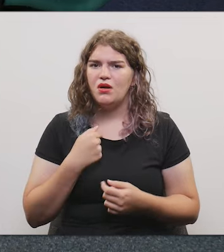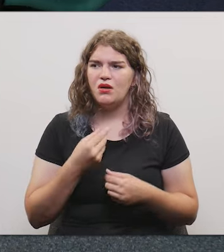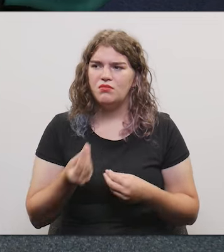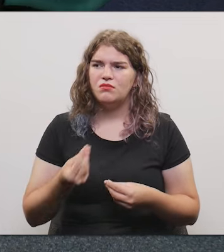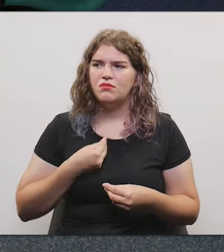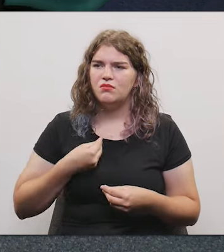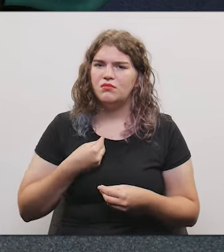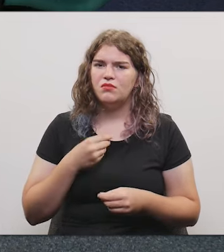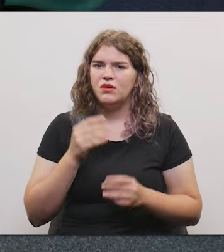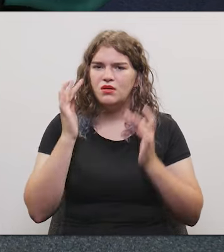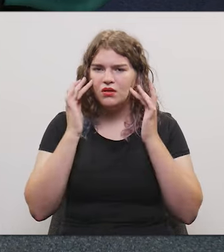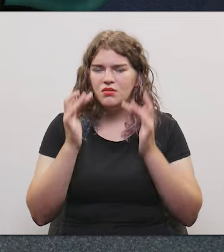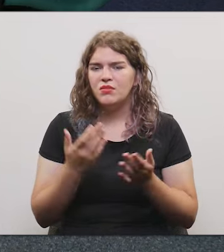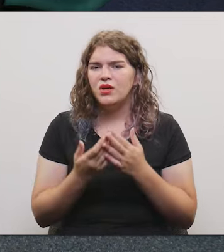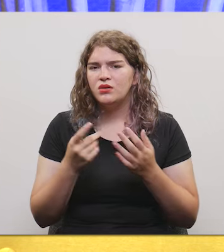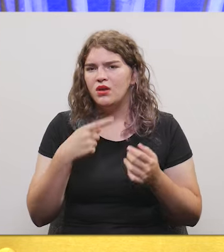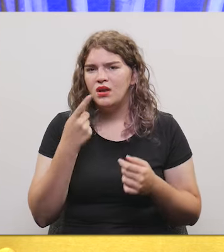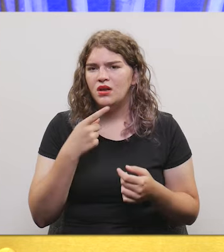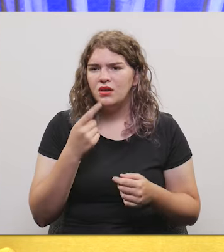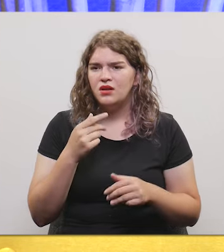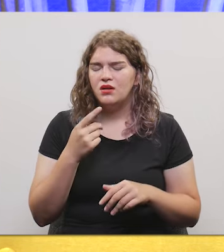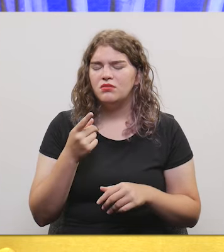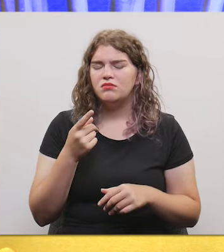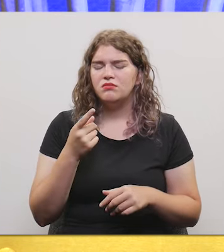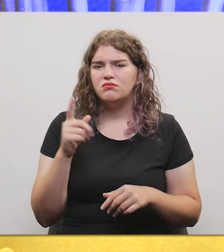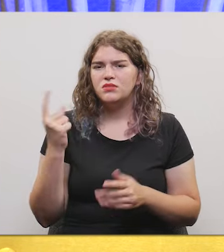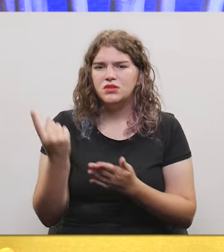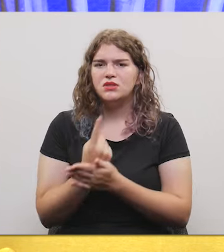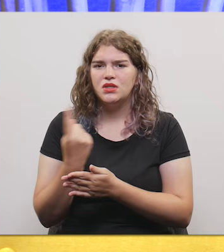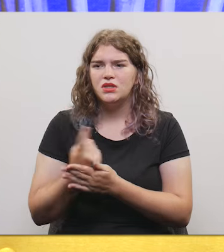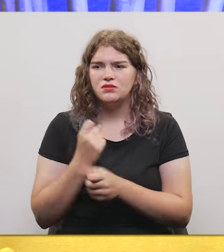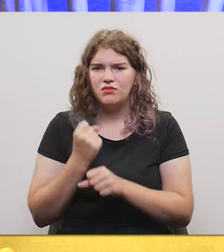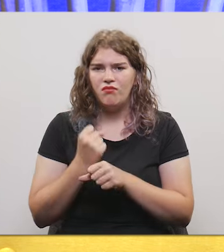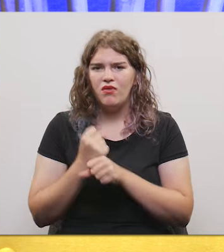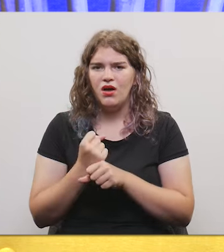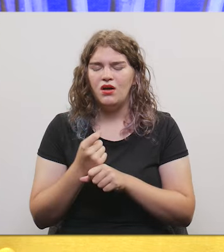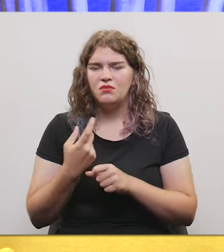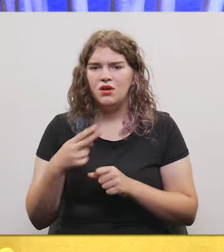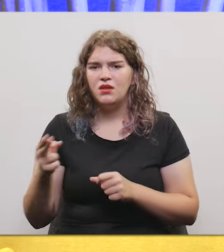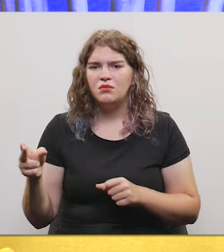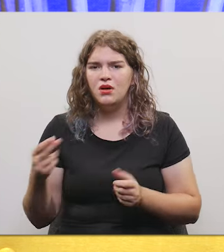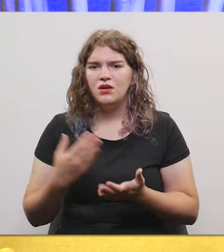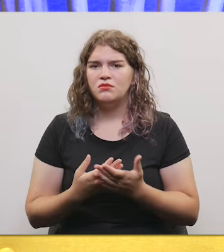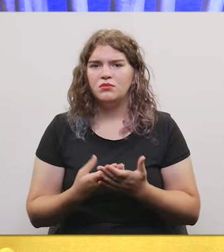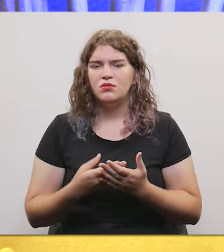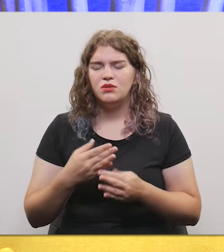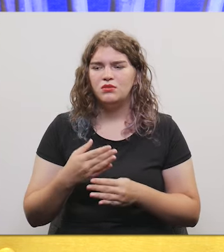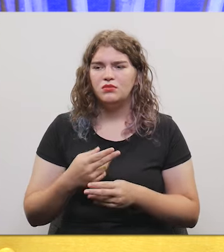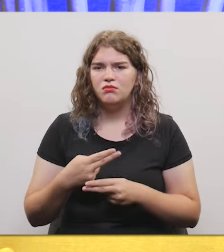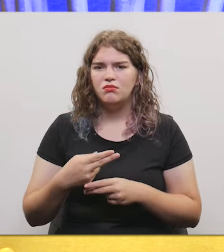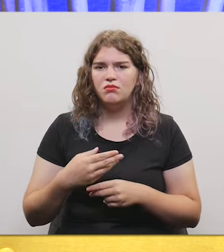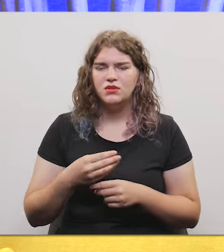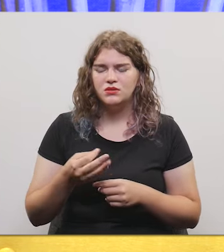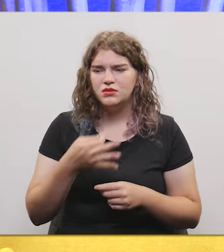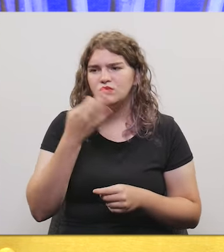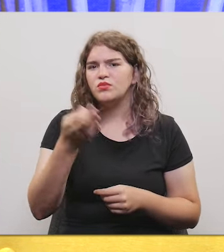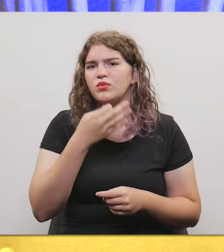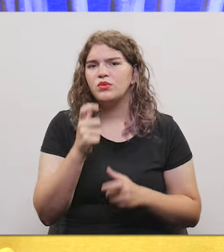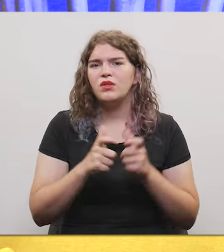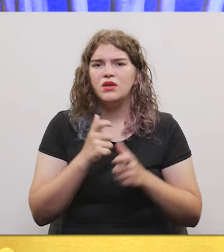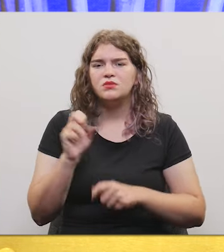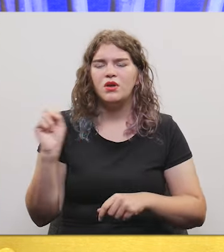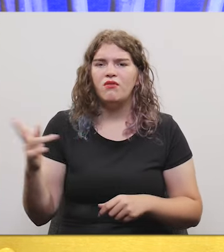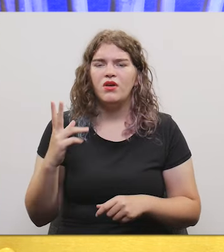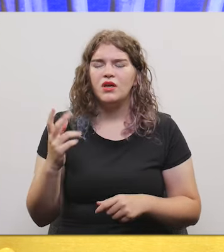Oare de aia ai pus în mine darul ăsta de a învăța limbi străine? ca să-l folosesc mai târziu și să